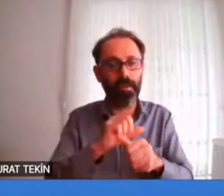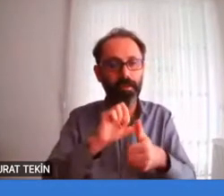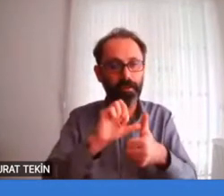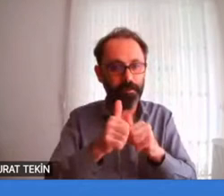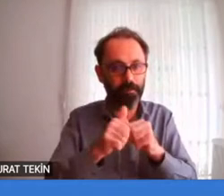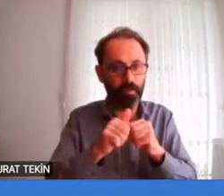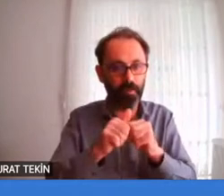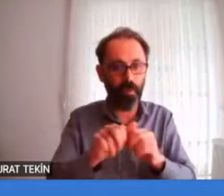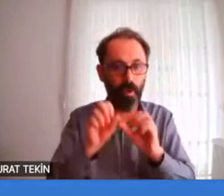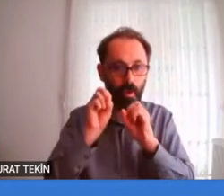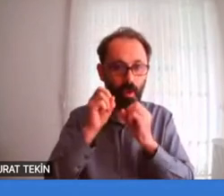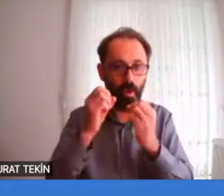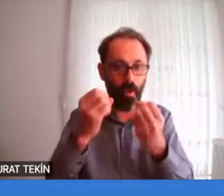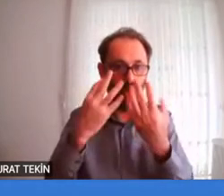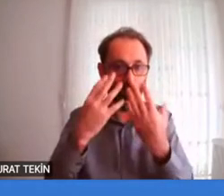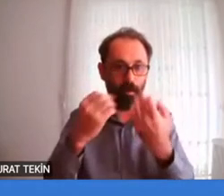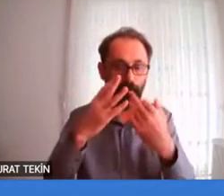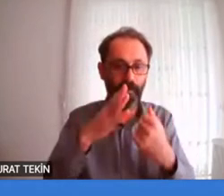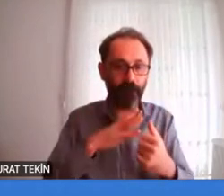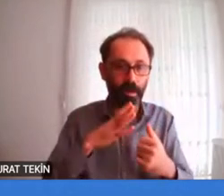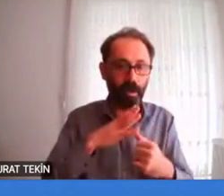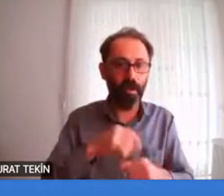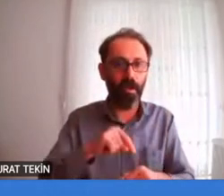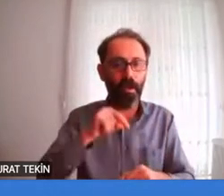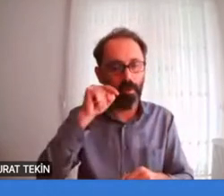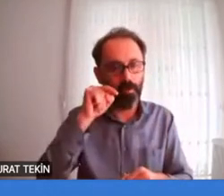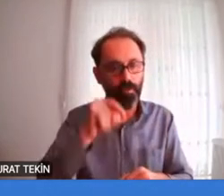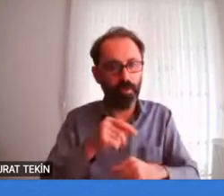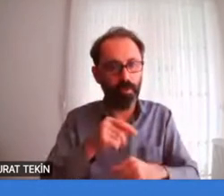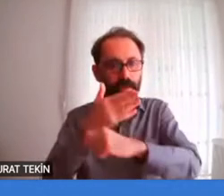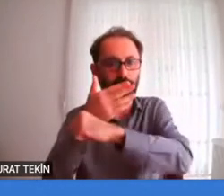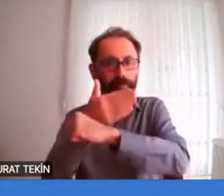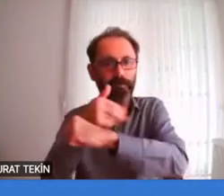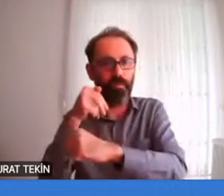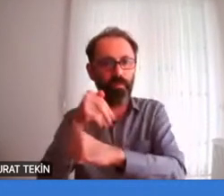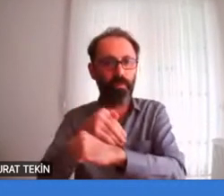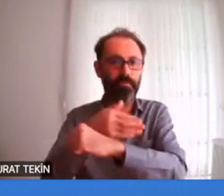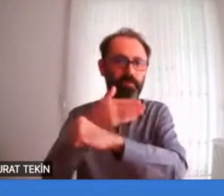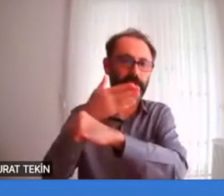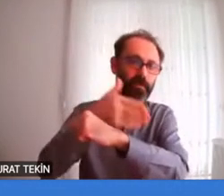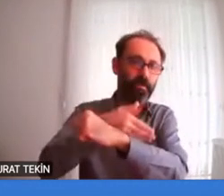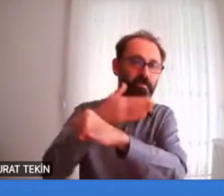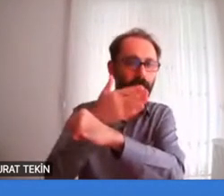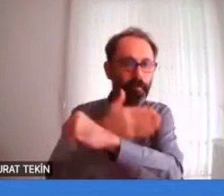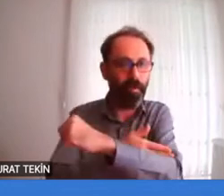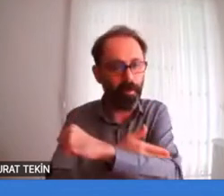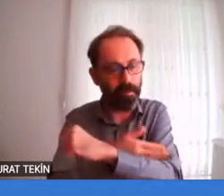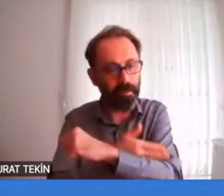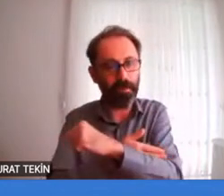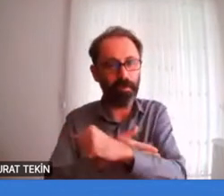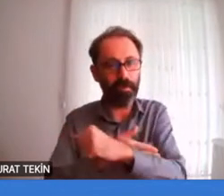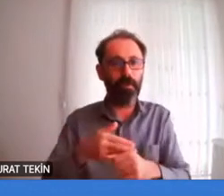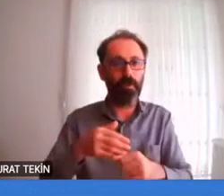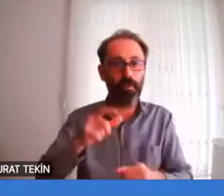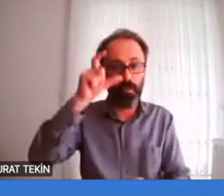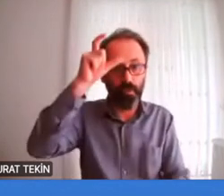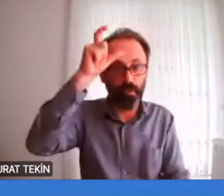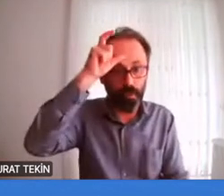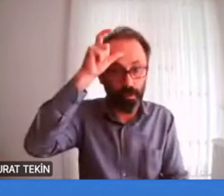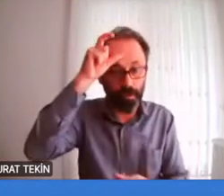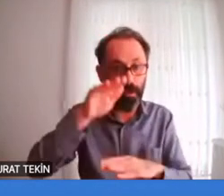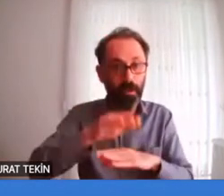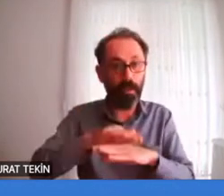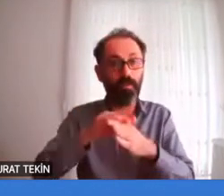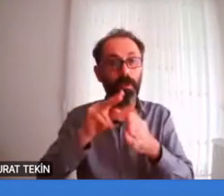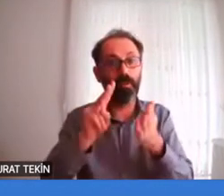da şehirde kurulan bir kulüpte de Türkiye'de yapılan kulüp maçlarına katılıyoruz.